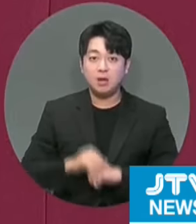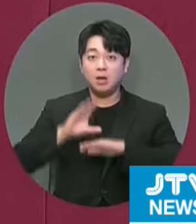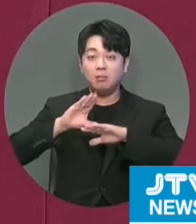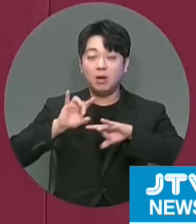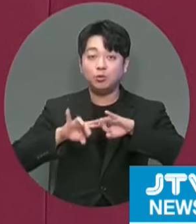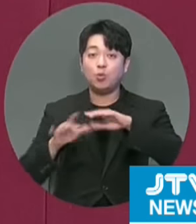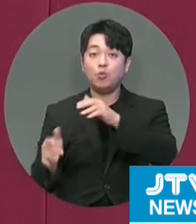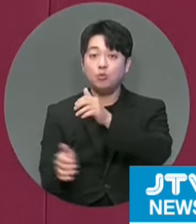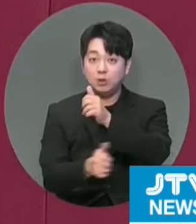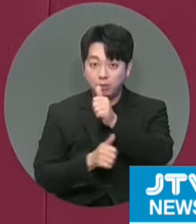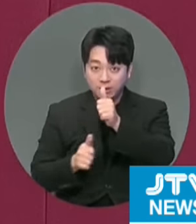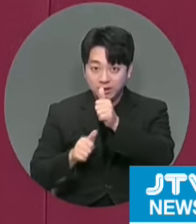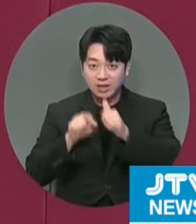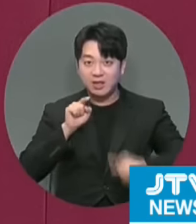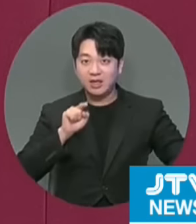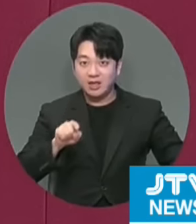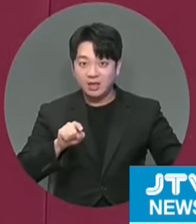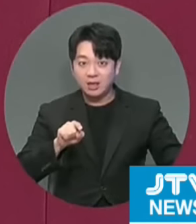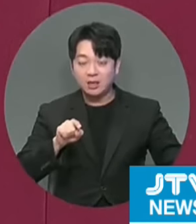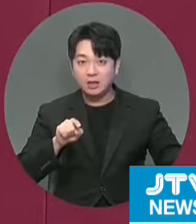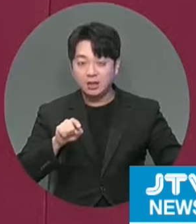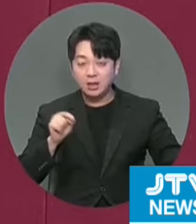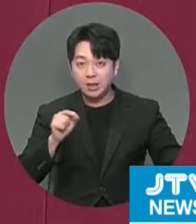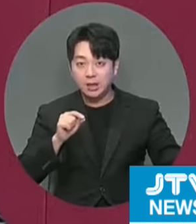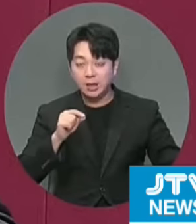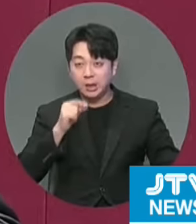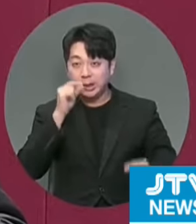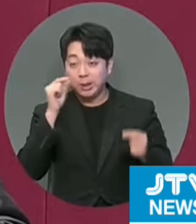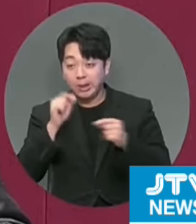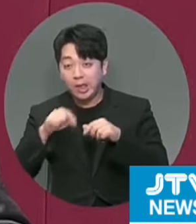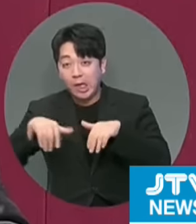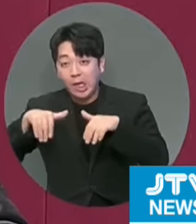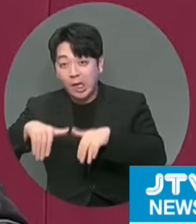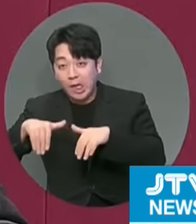정권의 언론장악 천병이 된 기관이 하나 더 있습니다. 바로